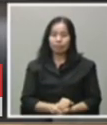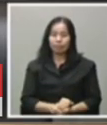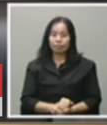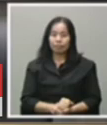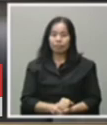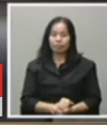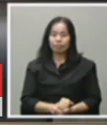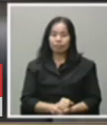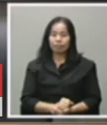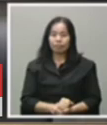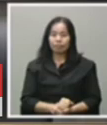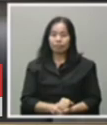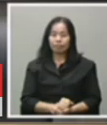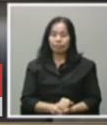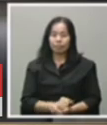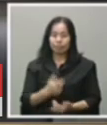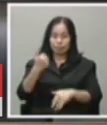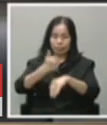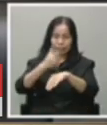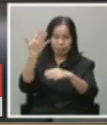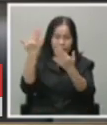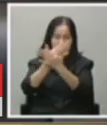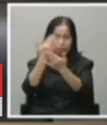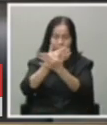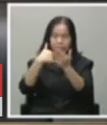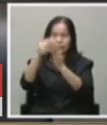แผ่นนึงครับข้างหน้าครับขอโทษครับ